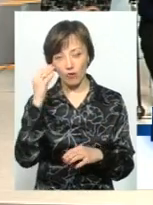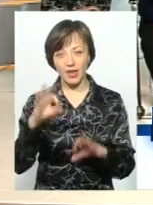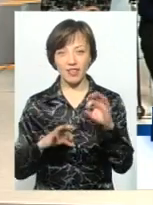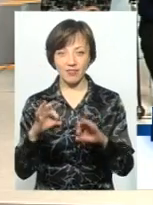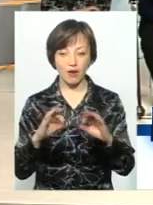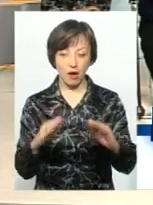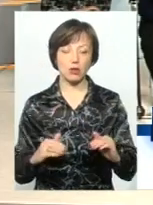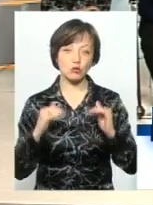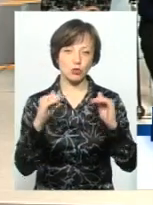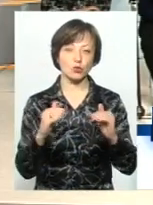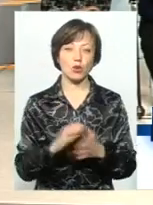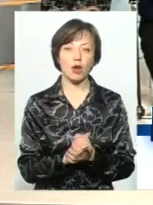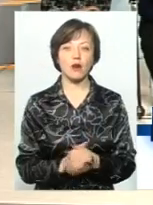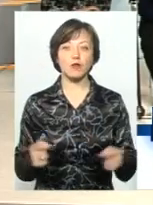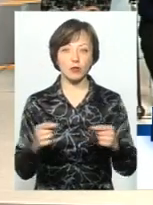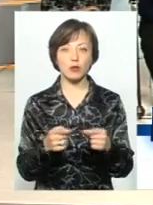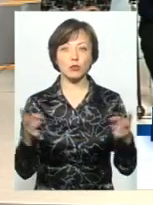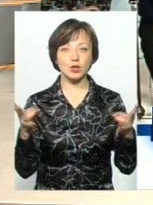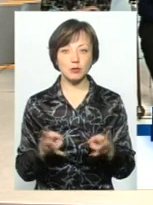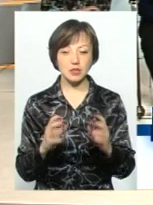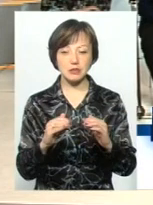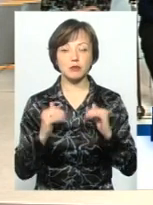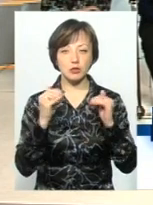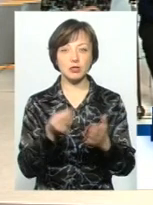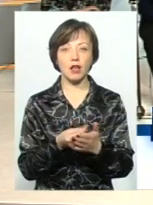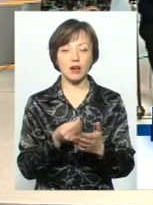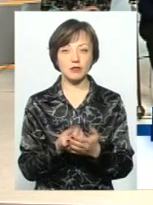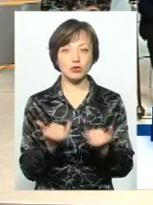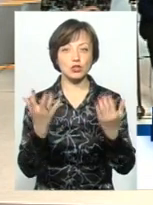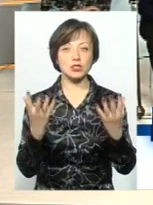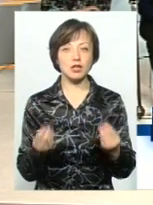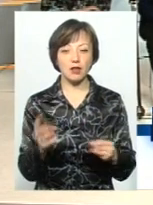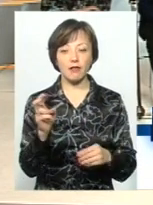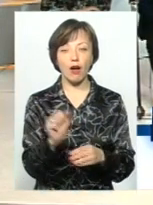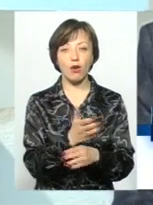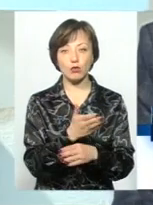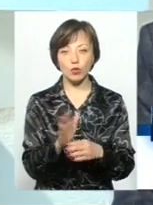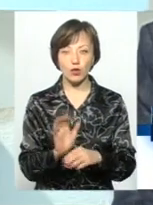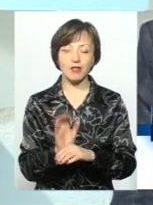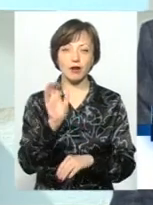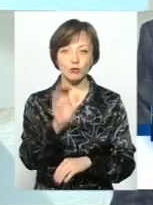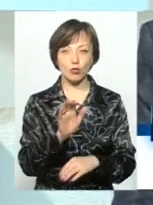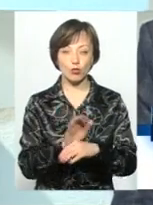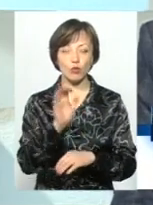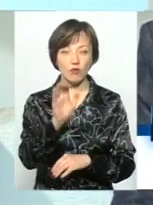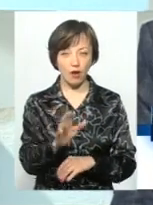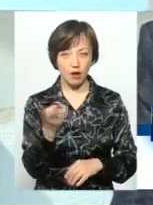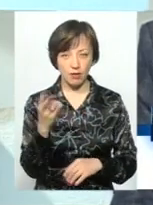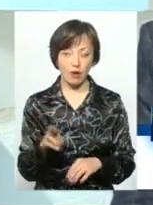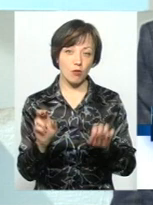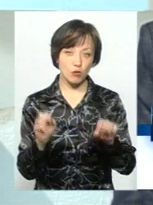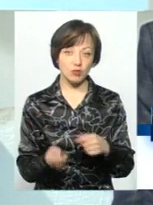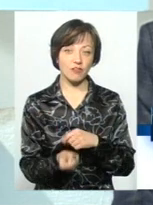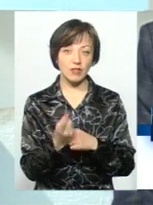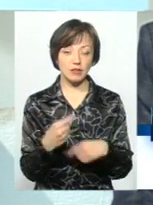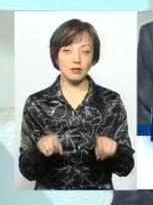інфляцію. Відповідно, потрібно збільшувати тариф на сьогоднішній день на розподіл, тобто на транспортування. Може виникнути